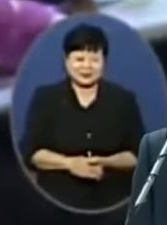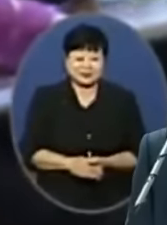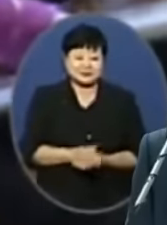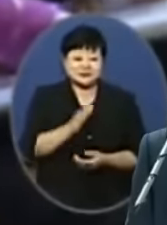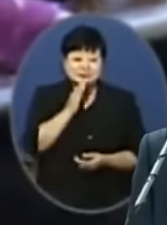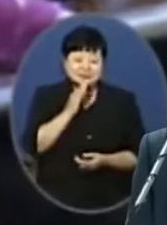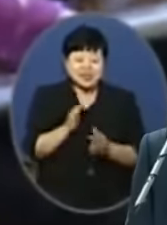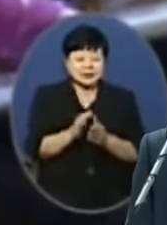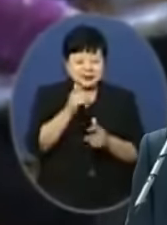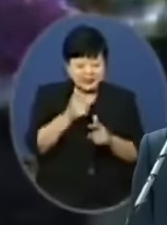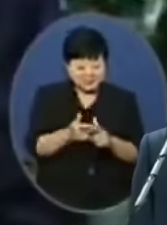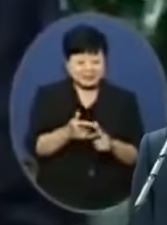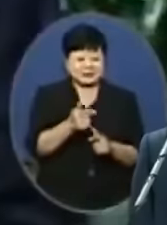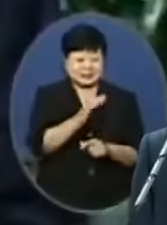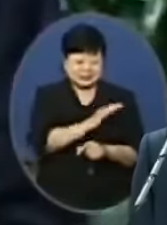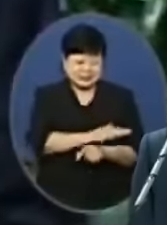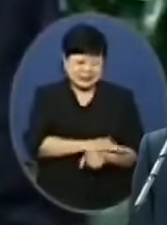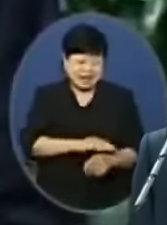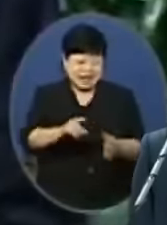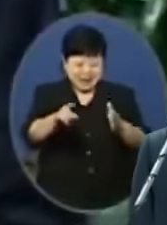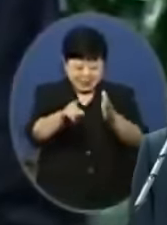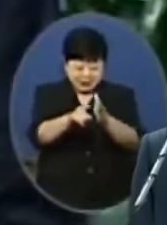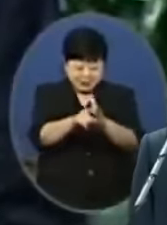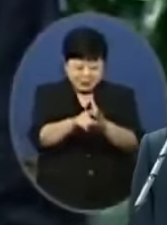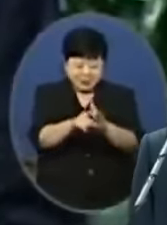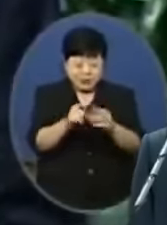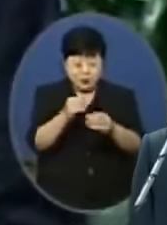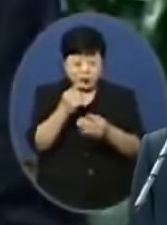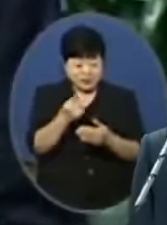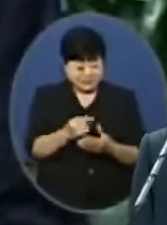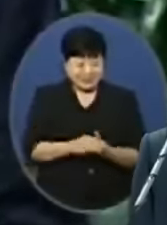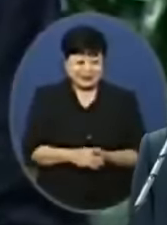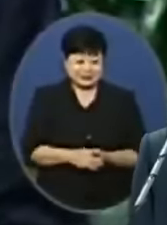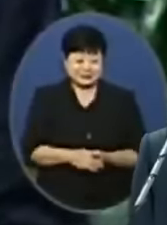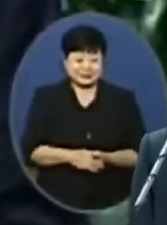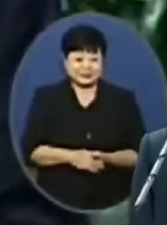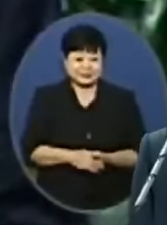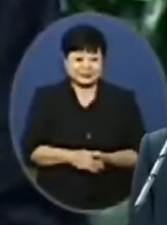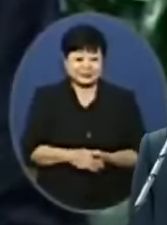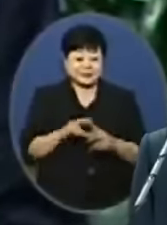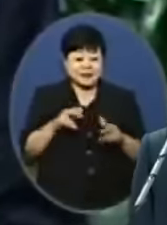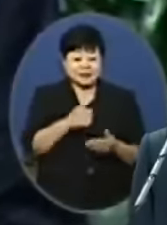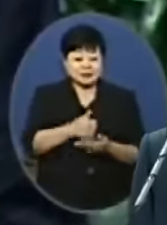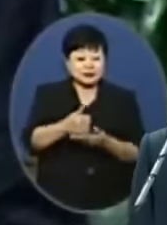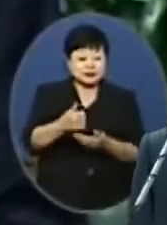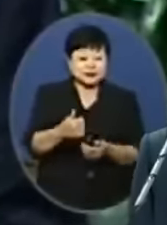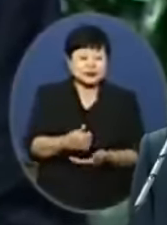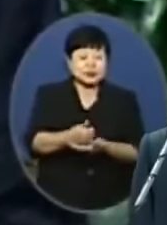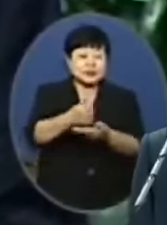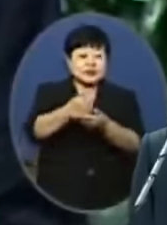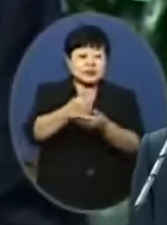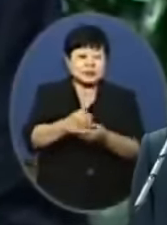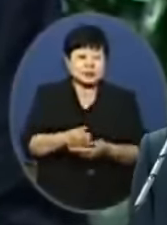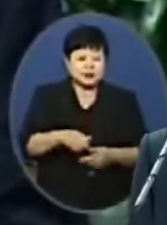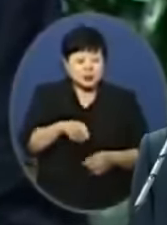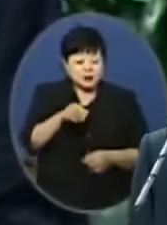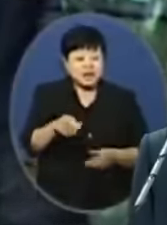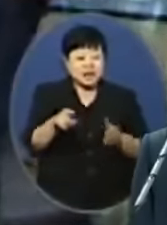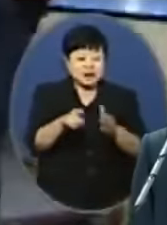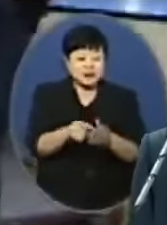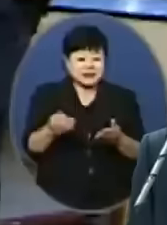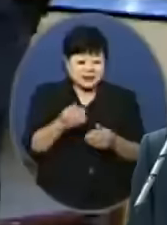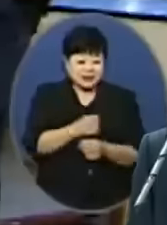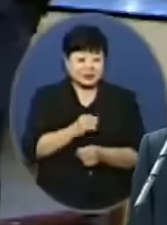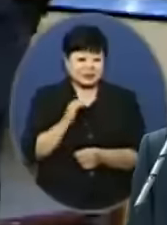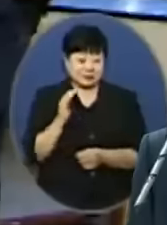그래서 그때부터 예수를 잘 믿어 교회에 나왔는데 아 이제 주님을 섬기면서 고향을 위해서 일을 좀